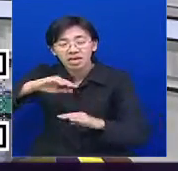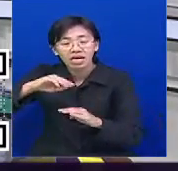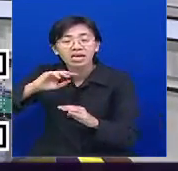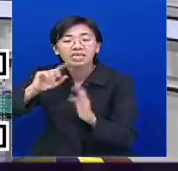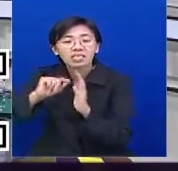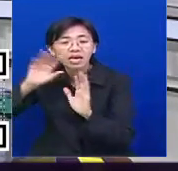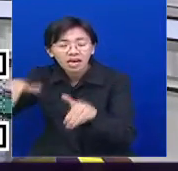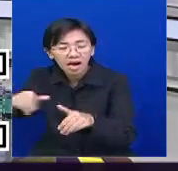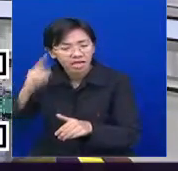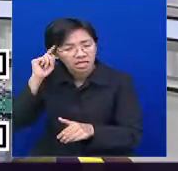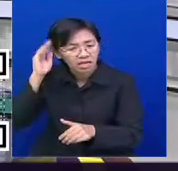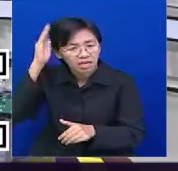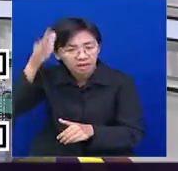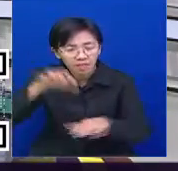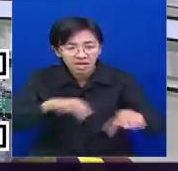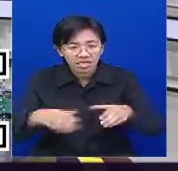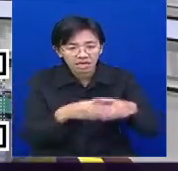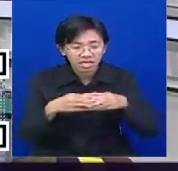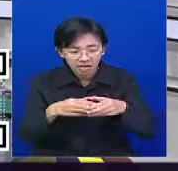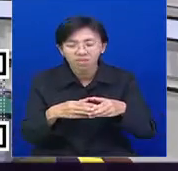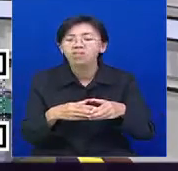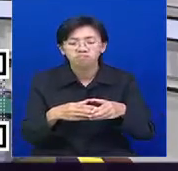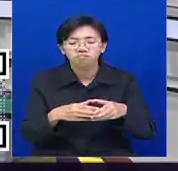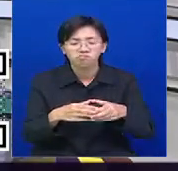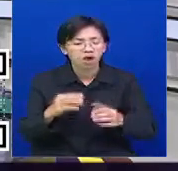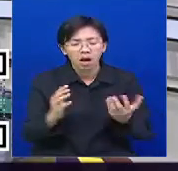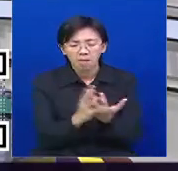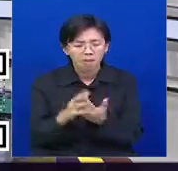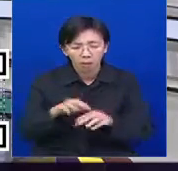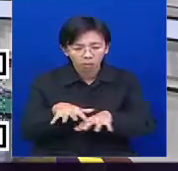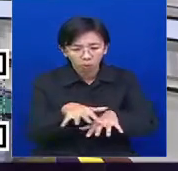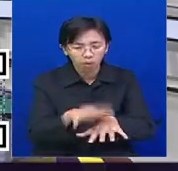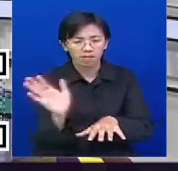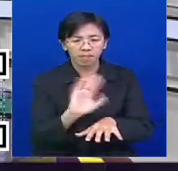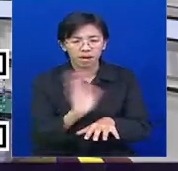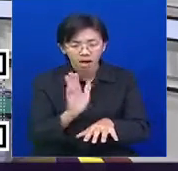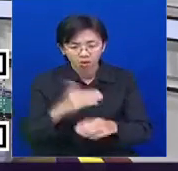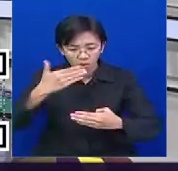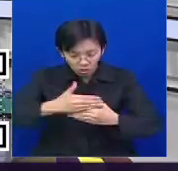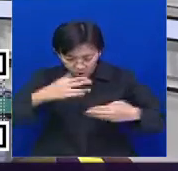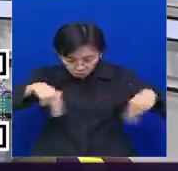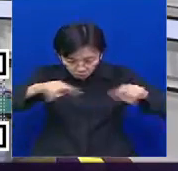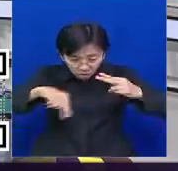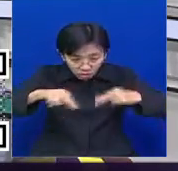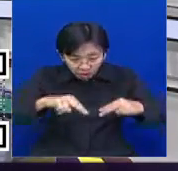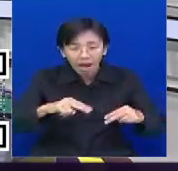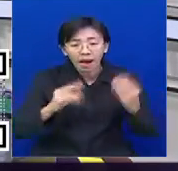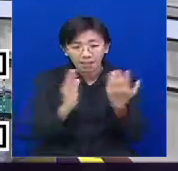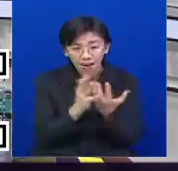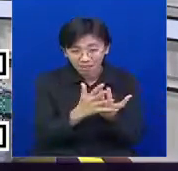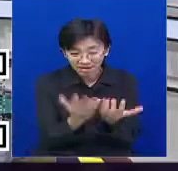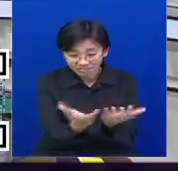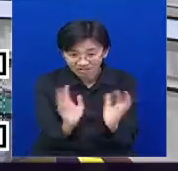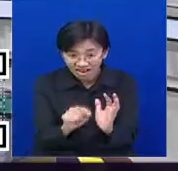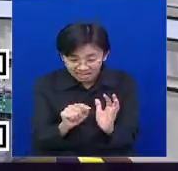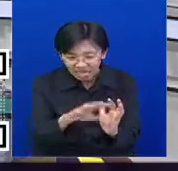ยาวค่ะทางจังหวัดก็จะมีการจัดทีมกำจัดผักตบชวาเฝ้าที่บริเวณใกล้เขื่อนแล้วก็นำผักตบชวาขึ้นเพื่อที่ไม่ให้เกิด